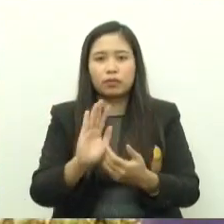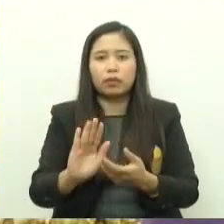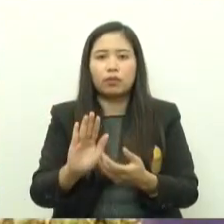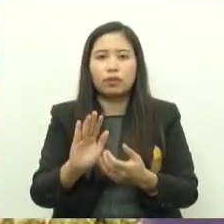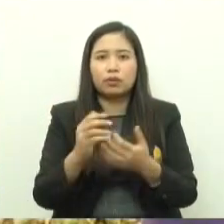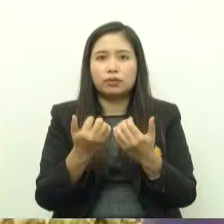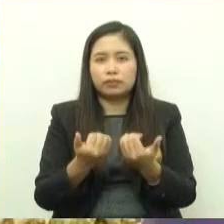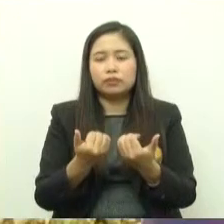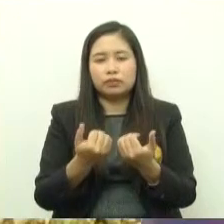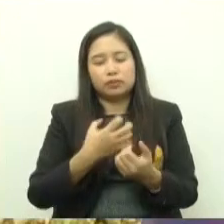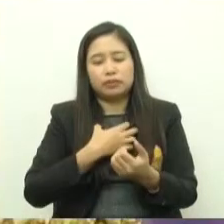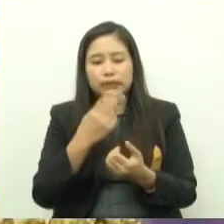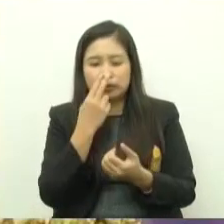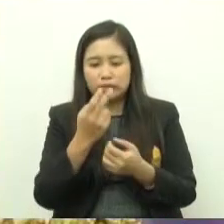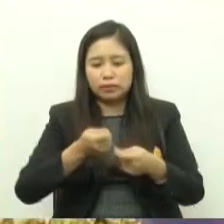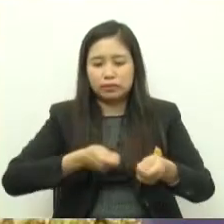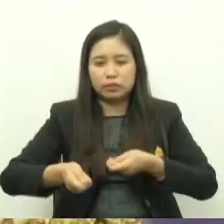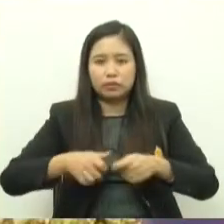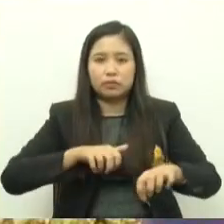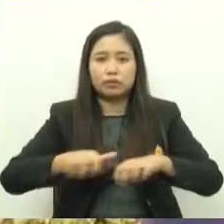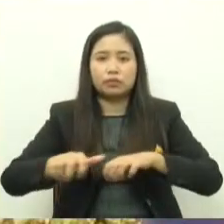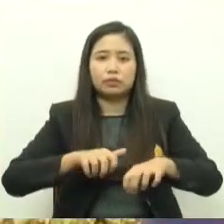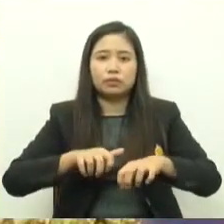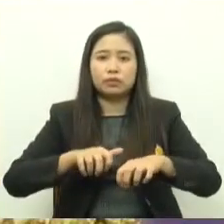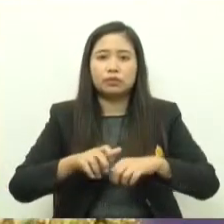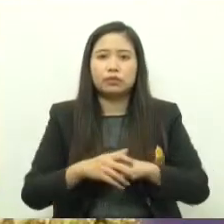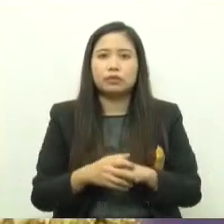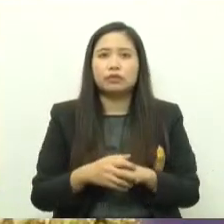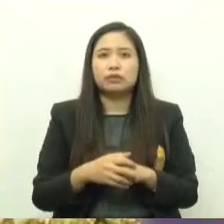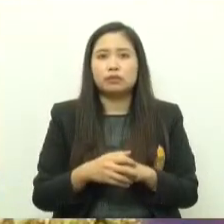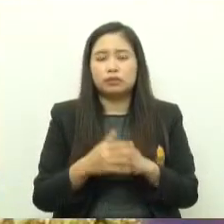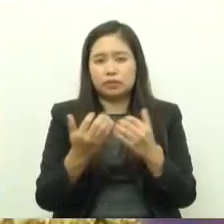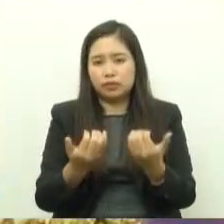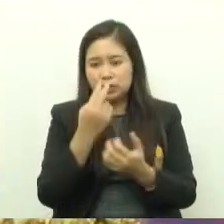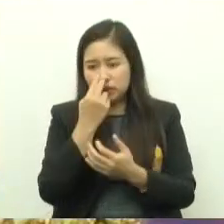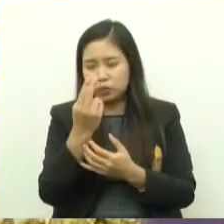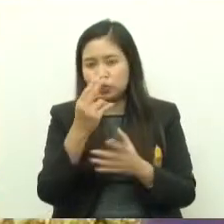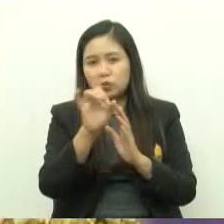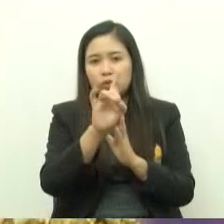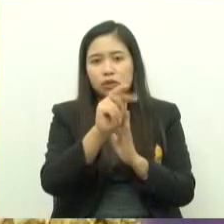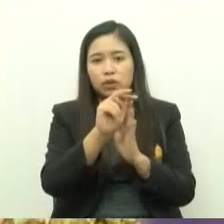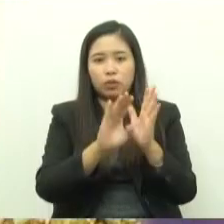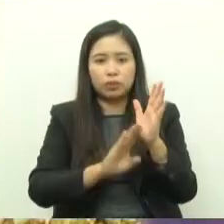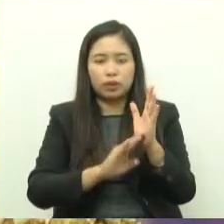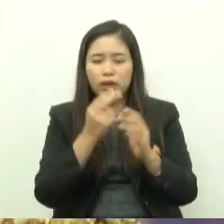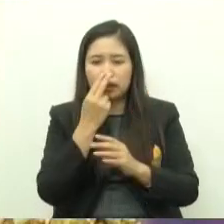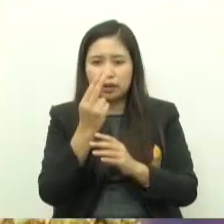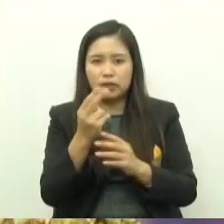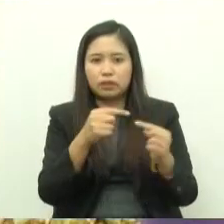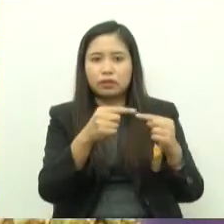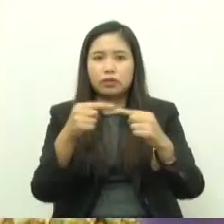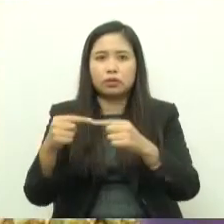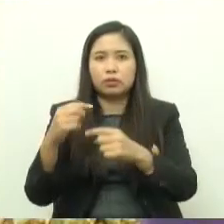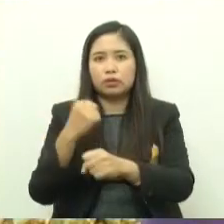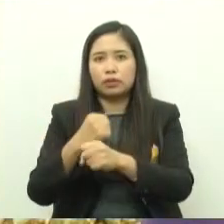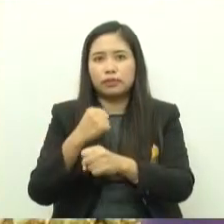ประสิทธิภาพในการบริหารจัดการวันนี้จาก 4นโยบายแต่เราก็พูดเสมอว่าในทุกสิ่งเราไม่